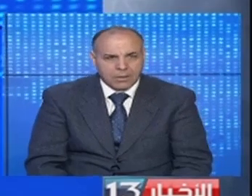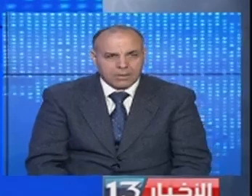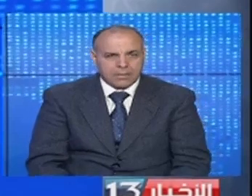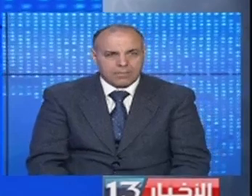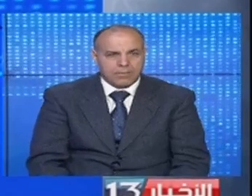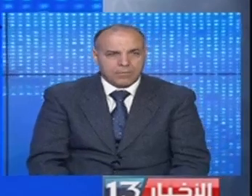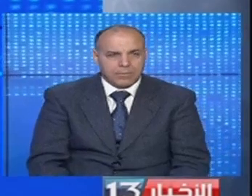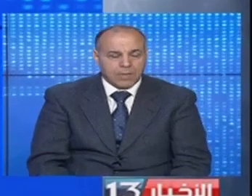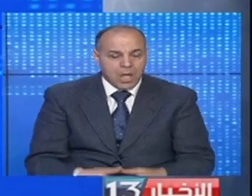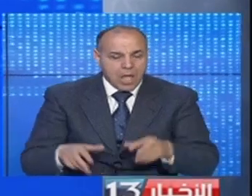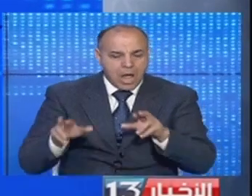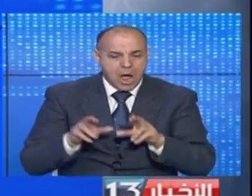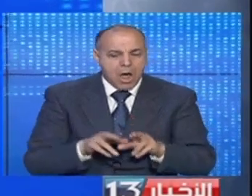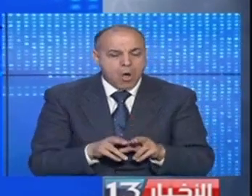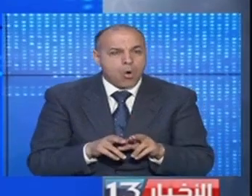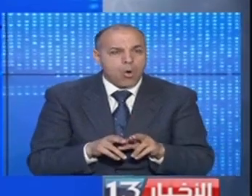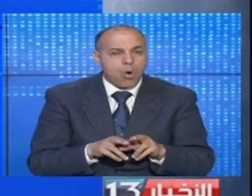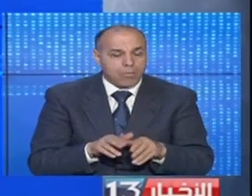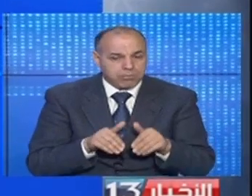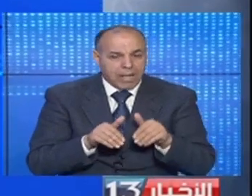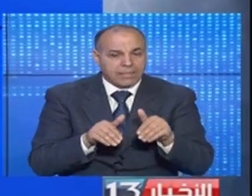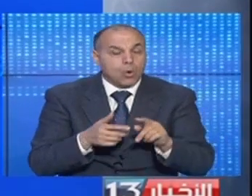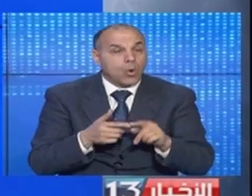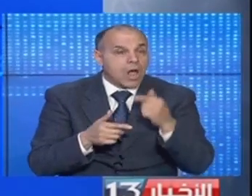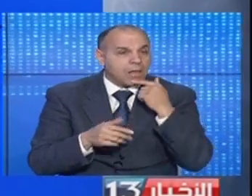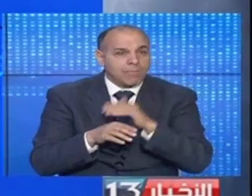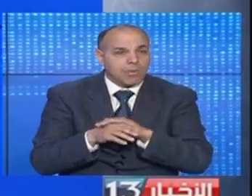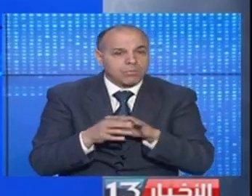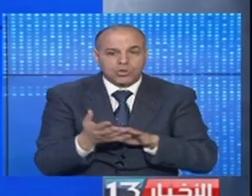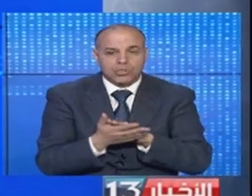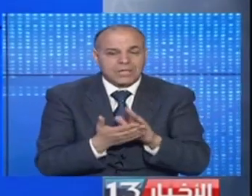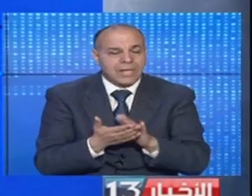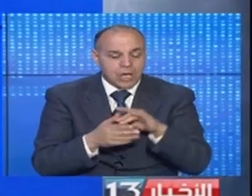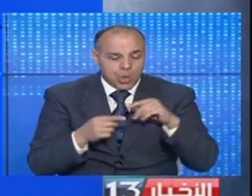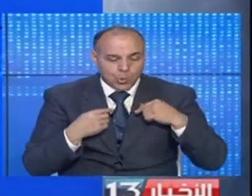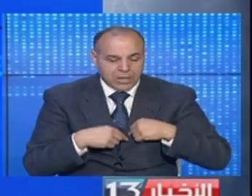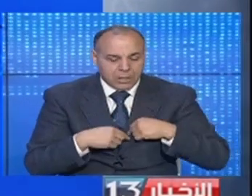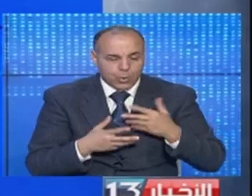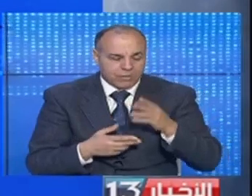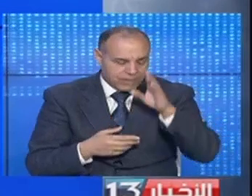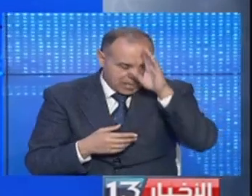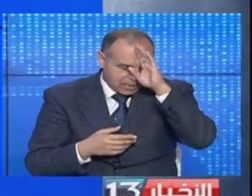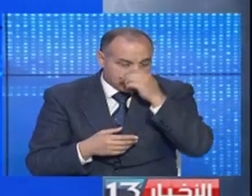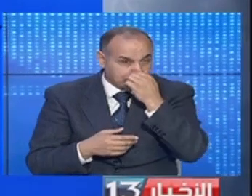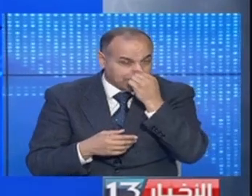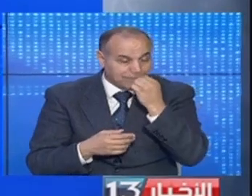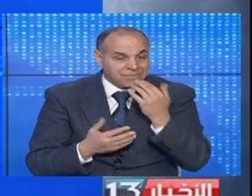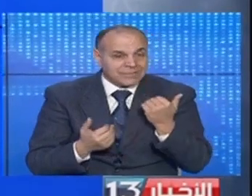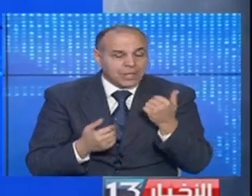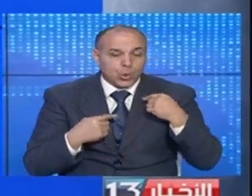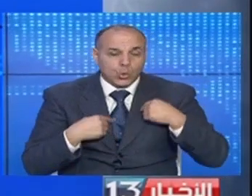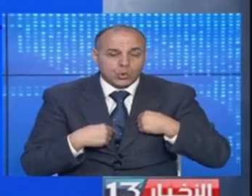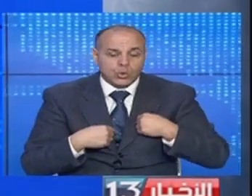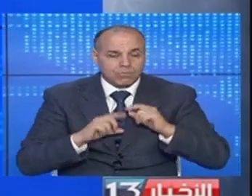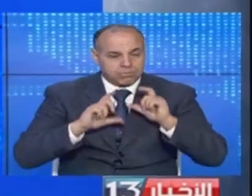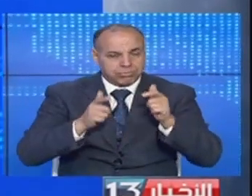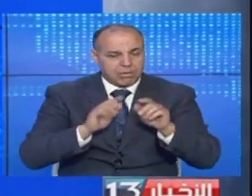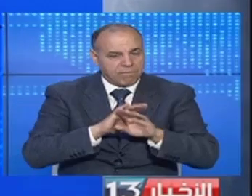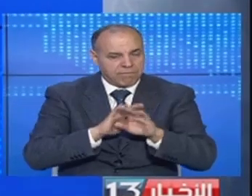عود على بدء فيما يتعلق بازمه تشكيل الحكومه في العراق مع اعتذار رئيس الحكومه المكلف